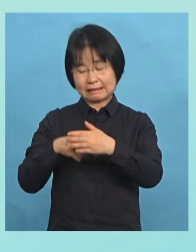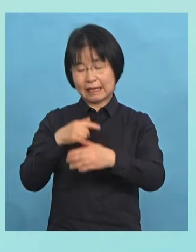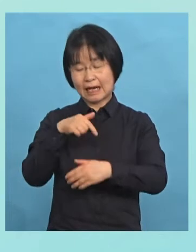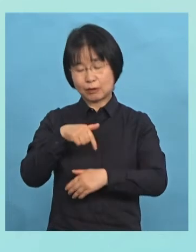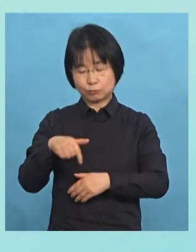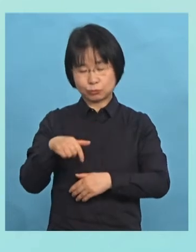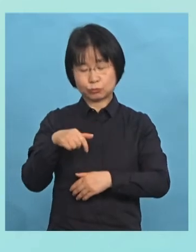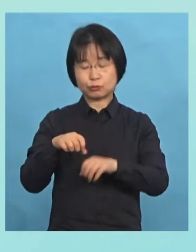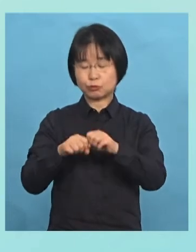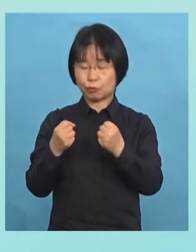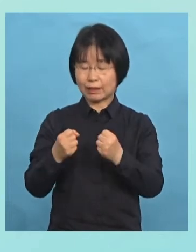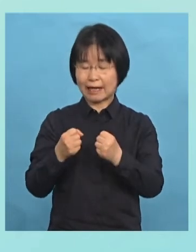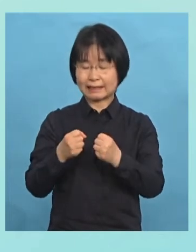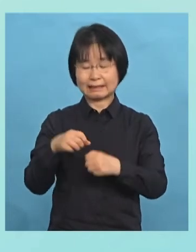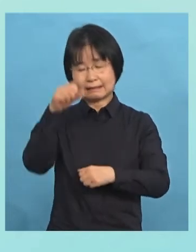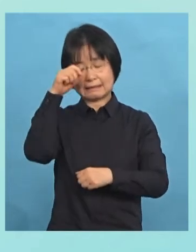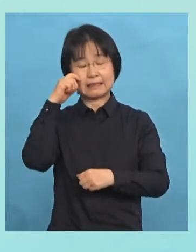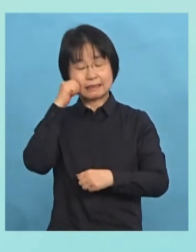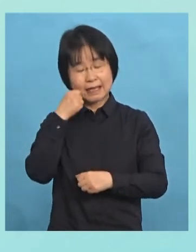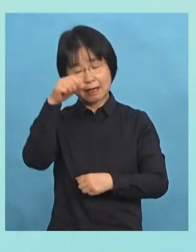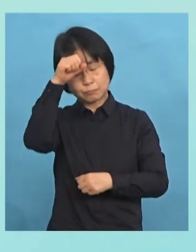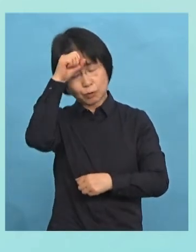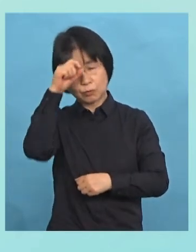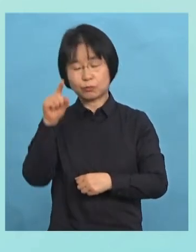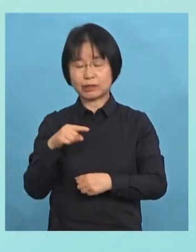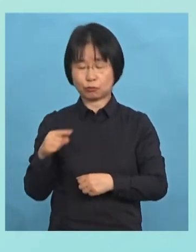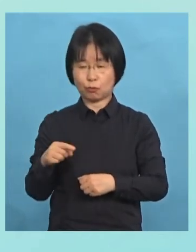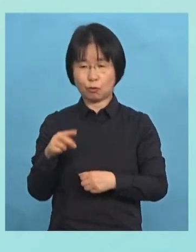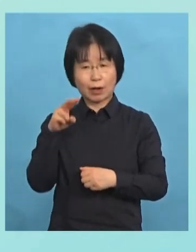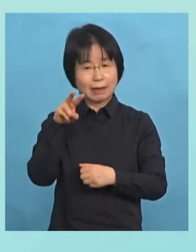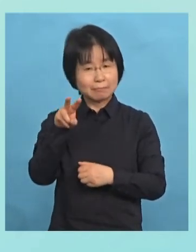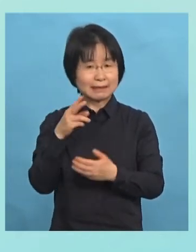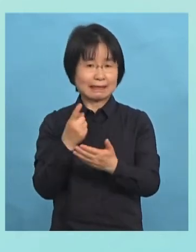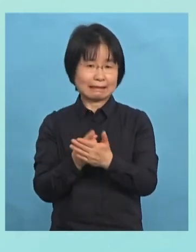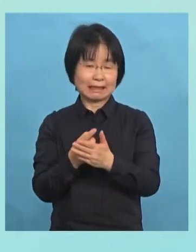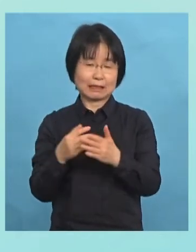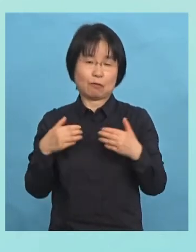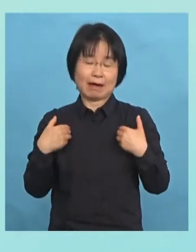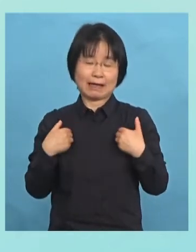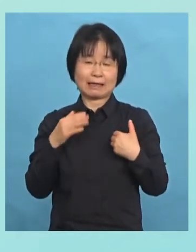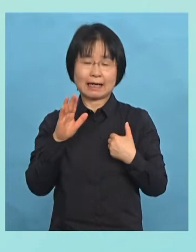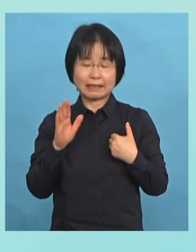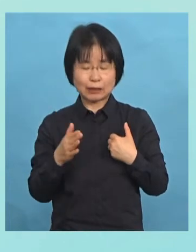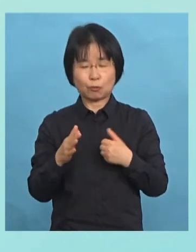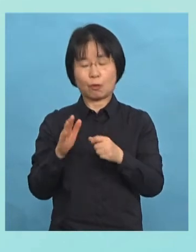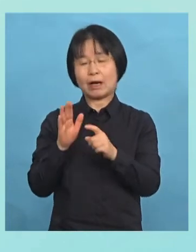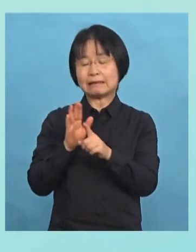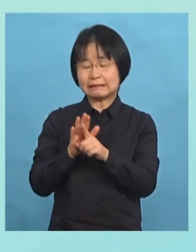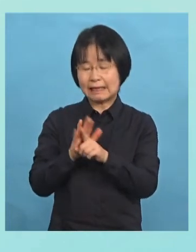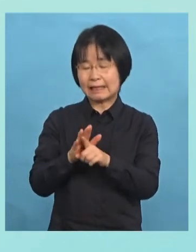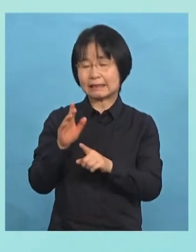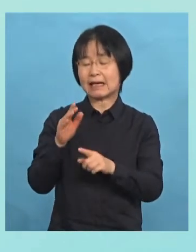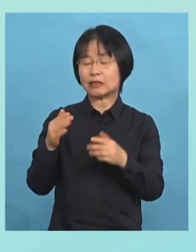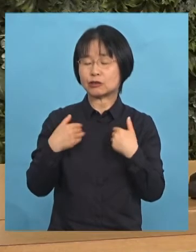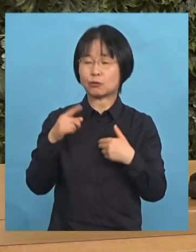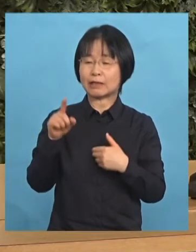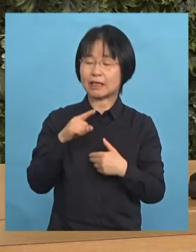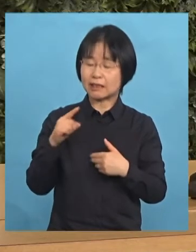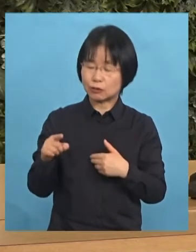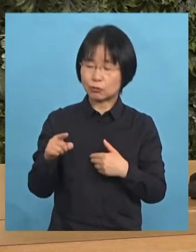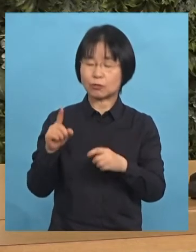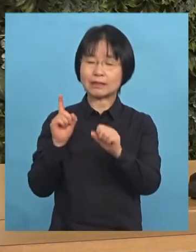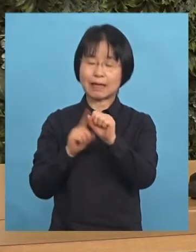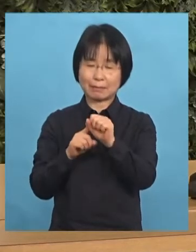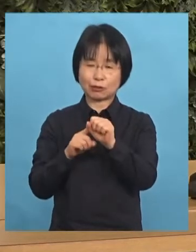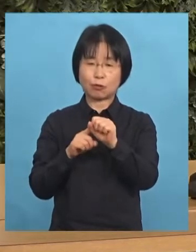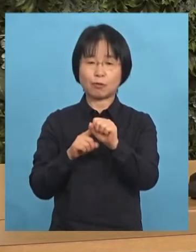や難病の人など、外見からは分からなくても援助が必要な人のためのマークです。 はい、 ヘ